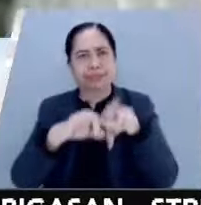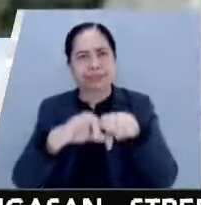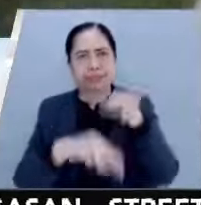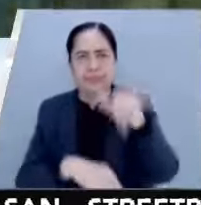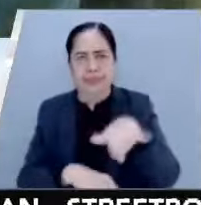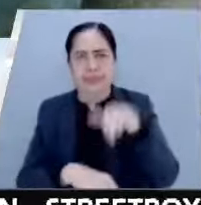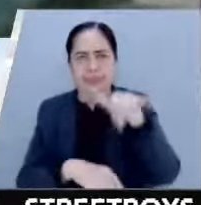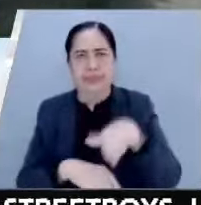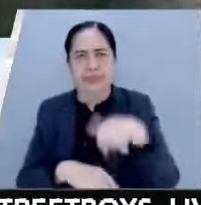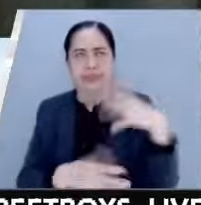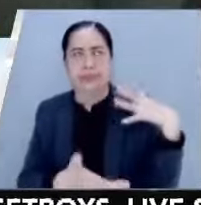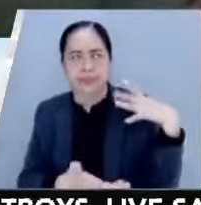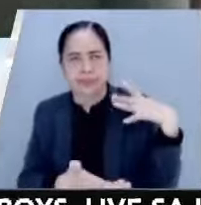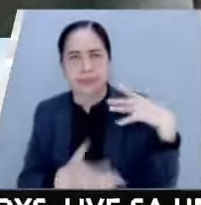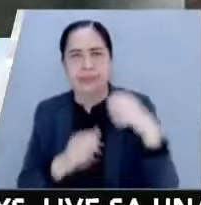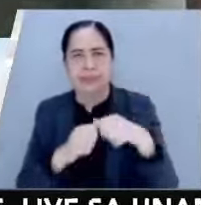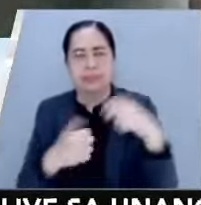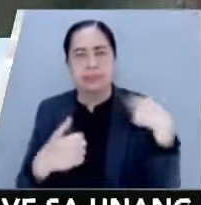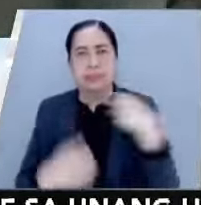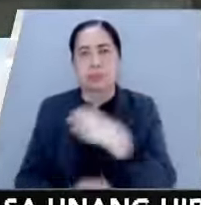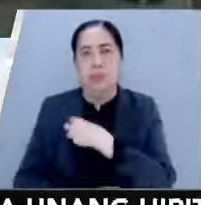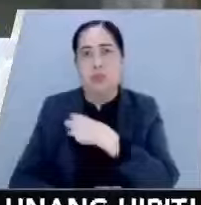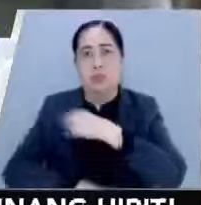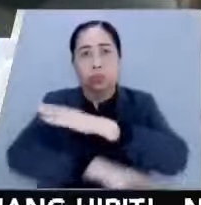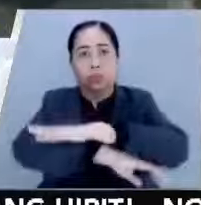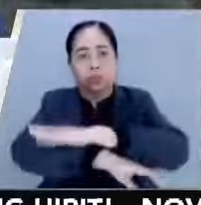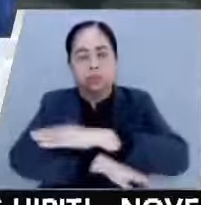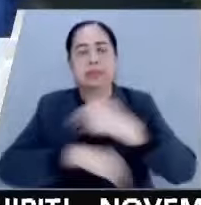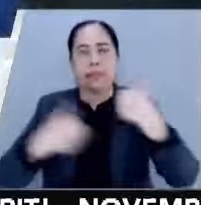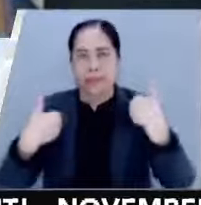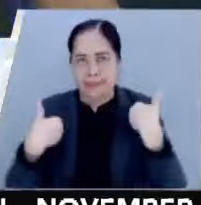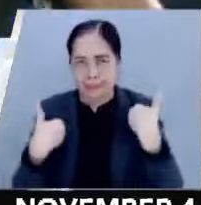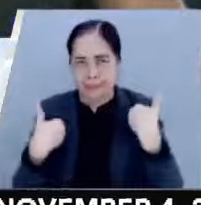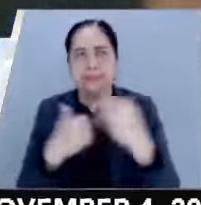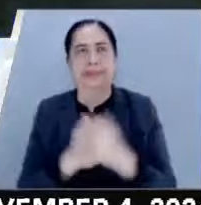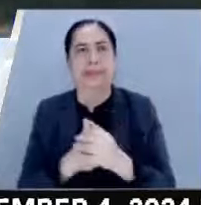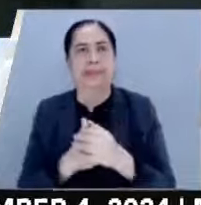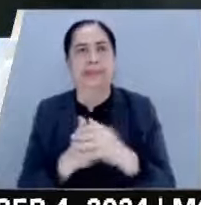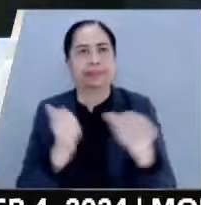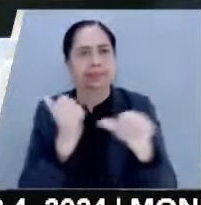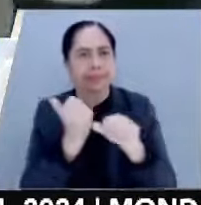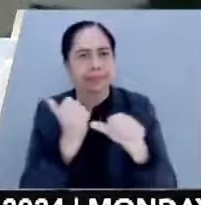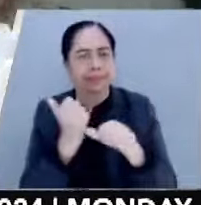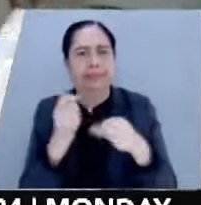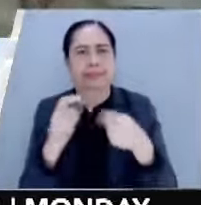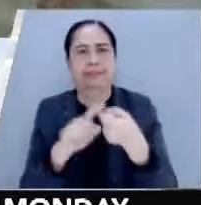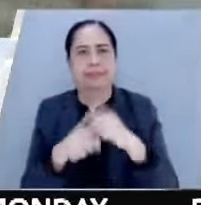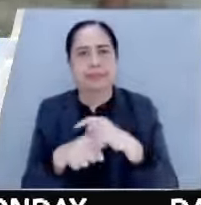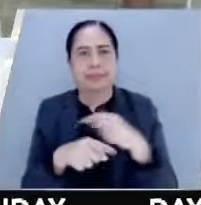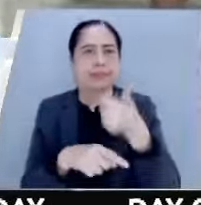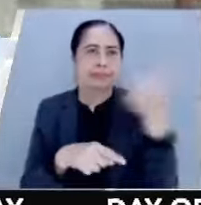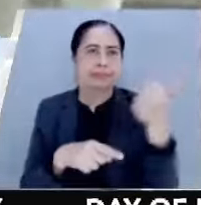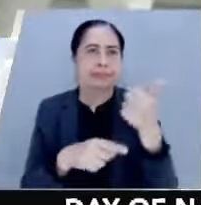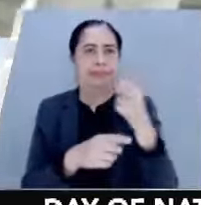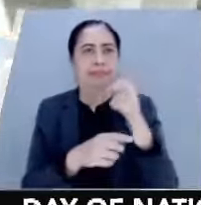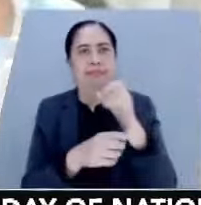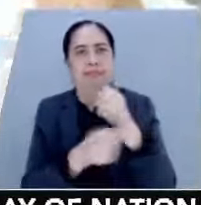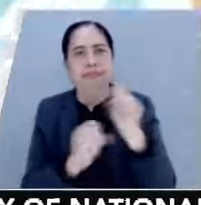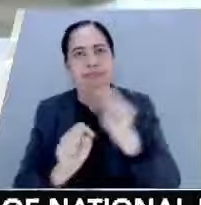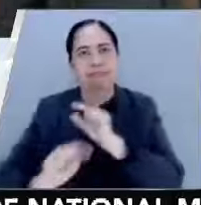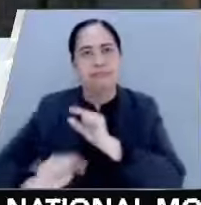din po ditong PNP desk at meron din pong augmentation from other security personnel para po